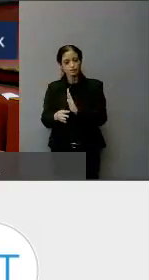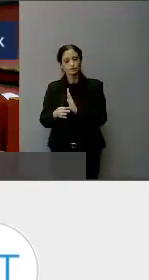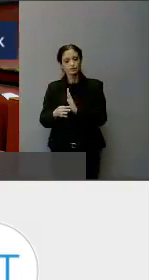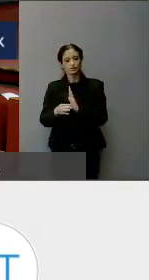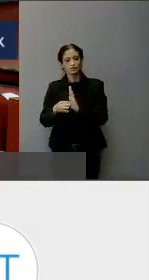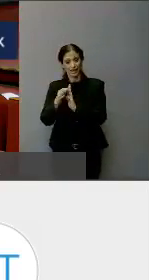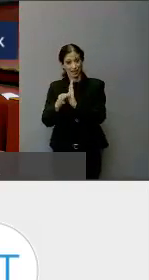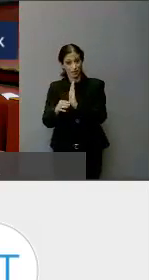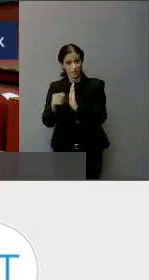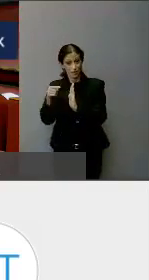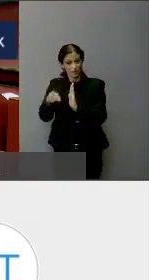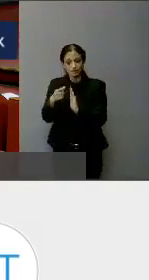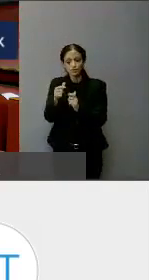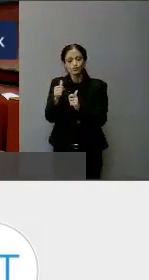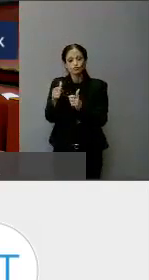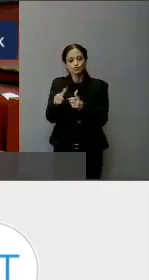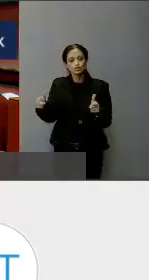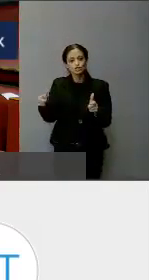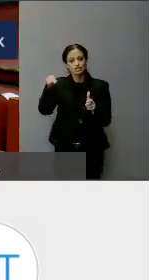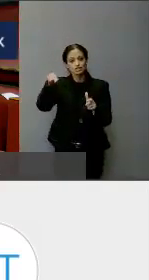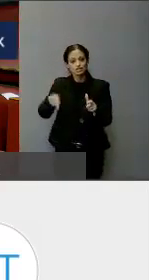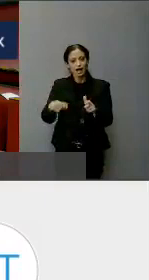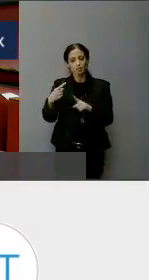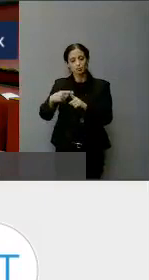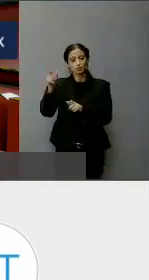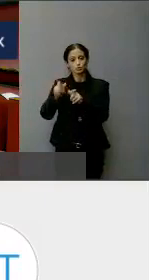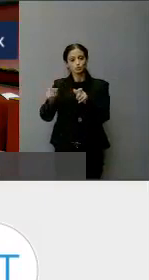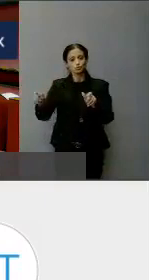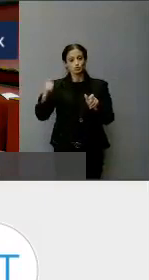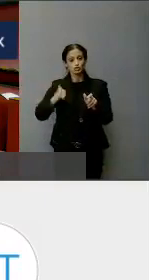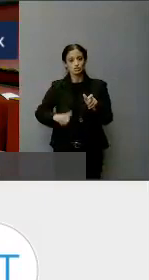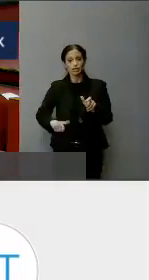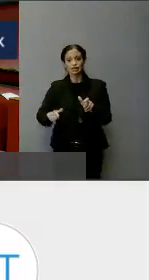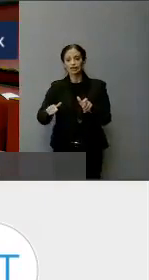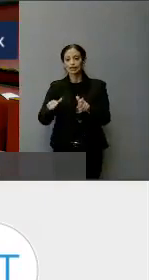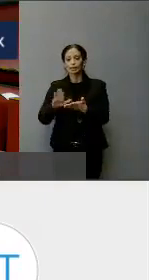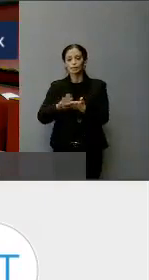l'abitare e la valorizzazione sono al centro